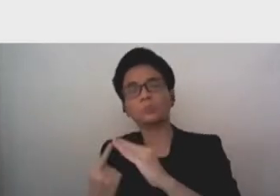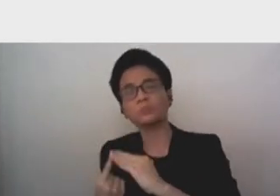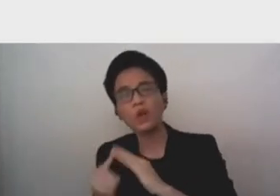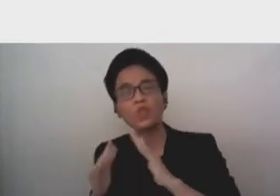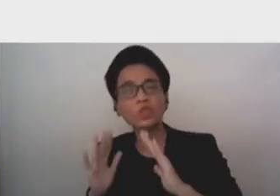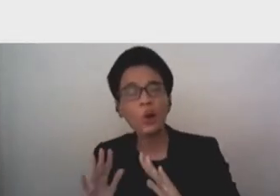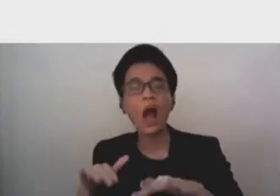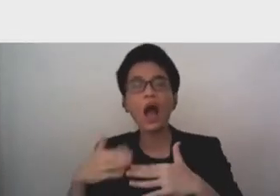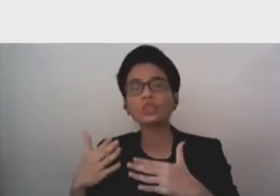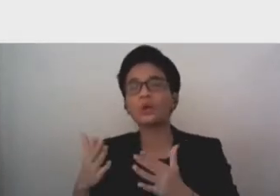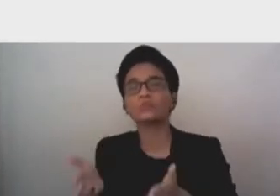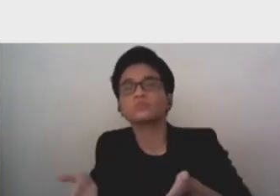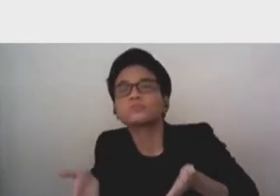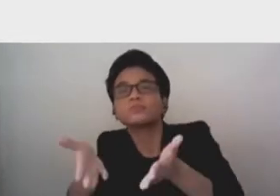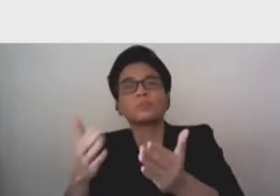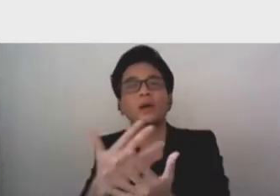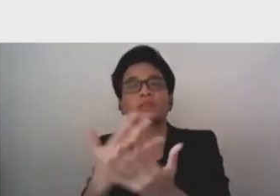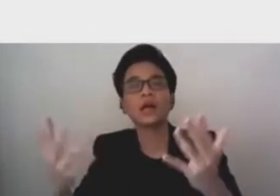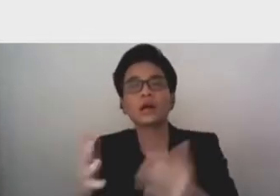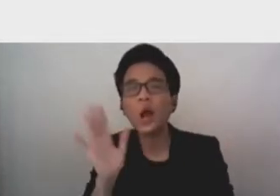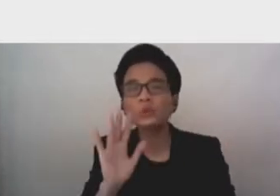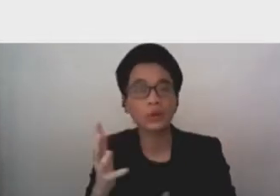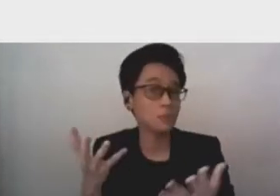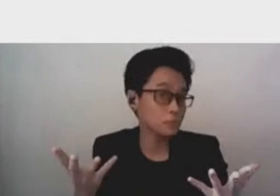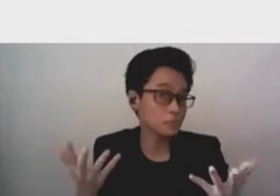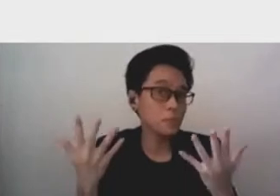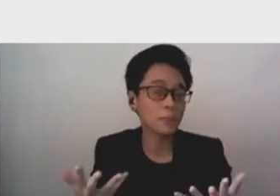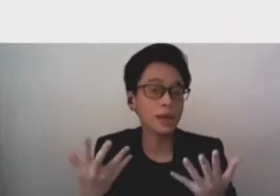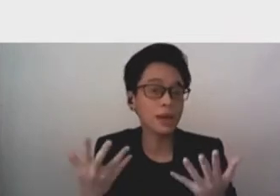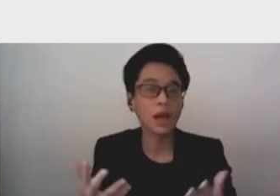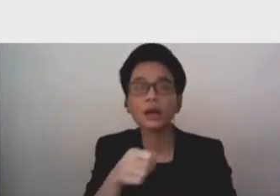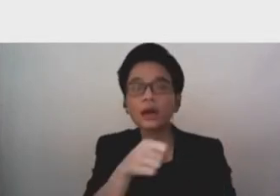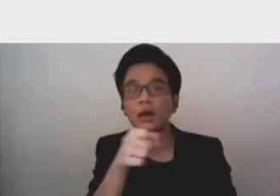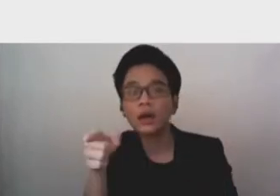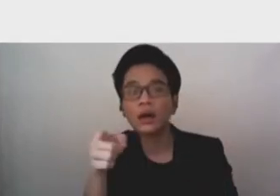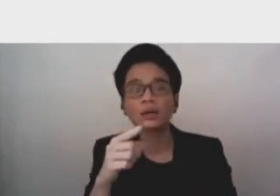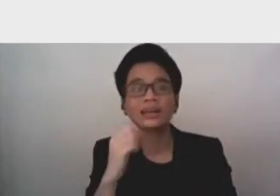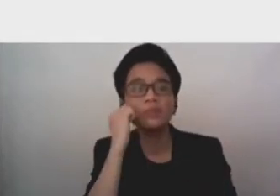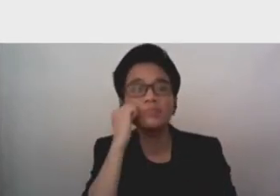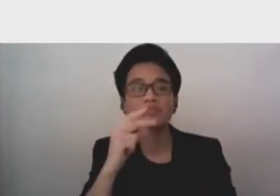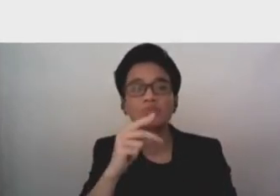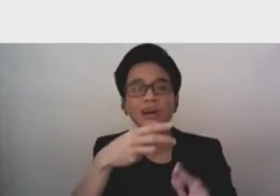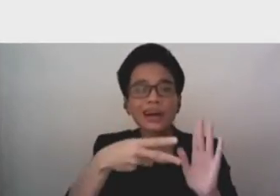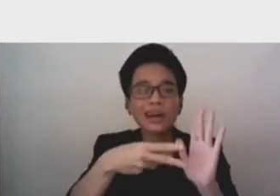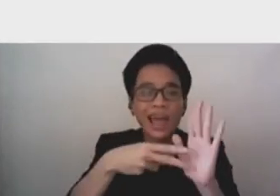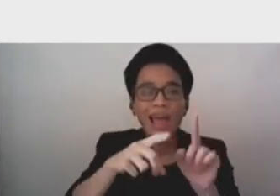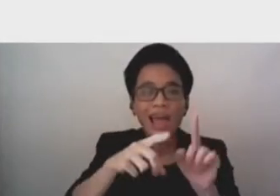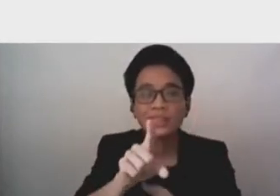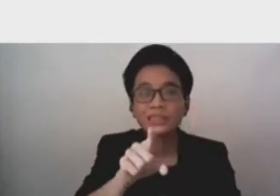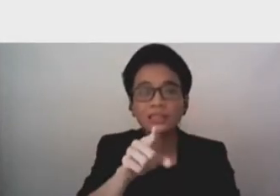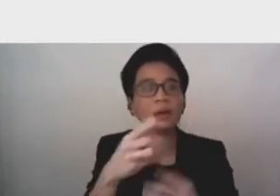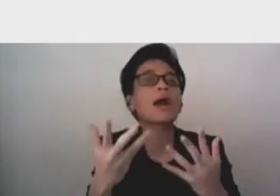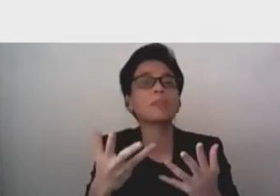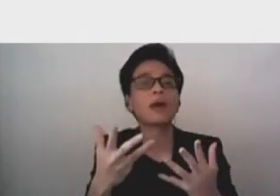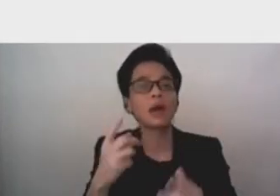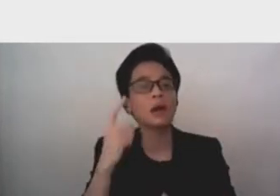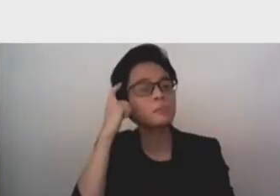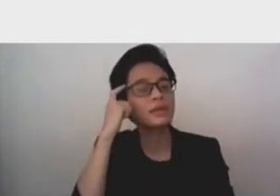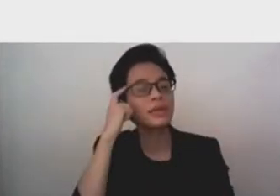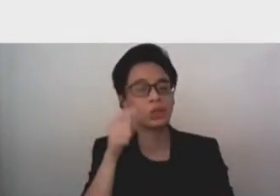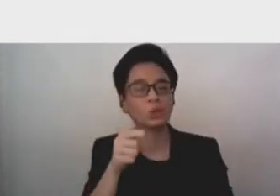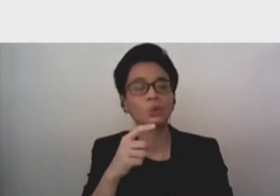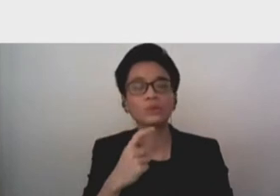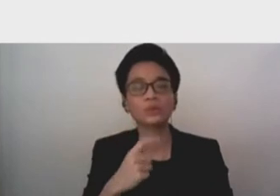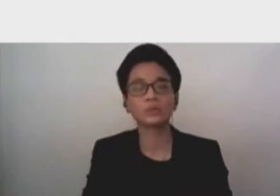Nah, dari Bu Reni sendiri coba, ada nggak Bu pengalaman Ibu terkait dengan perasaan mau dan juga terkait dengan dinamika dengan lingkungan lebih luas, Bu? Kalau